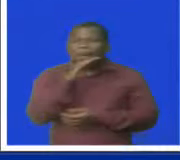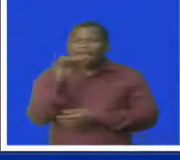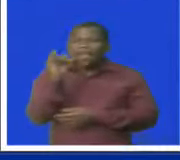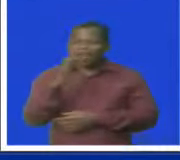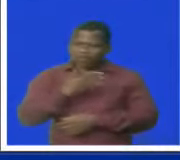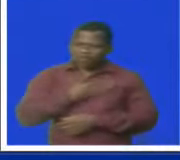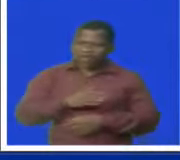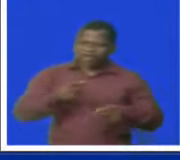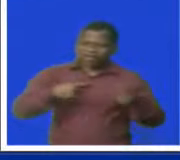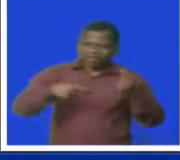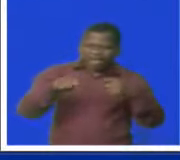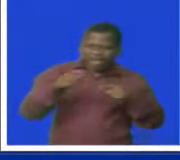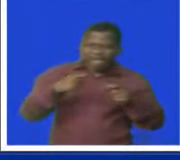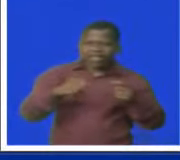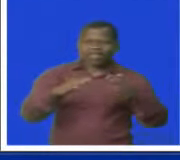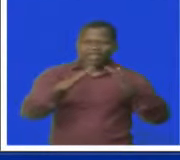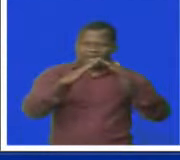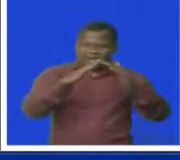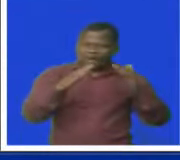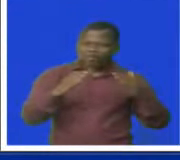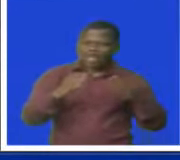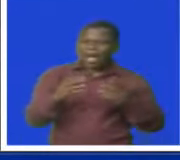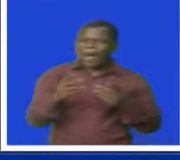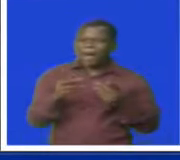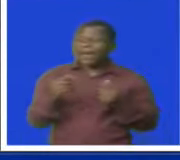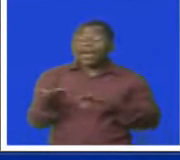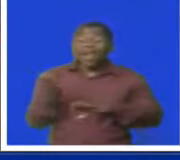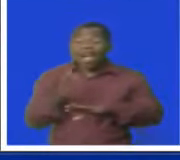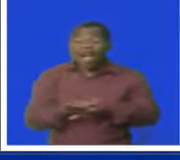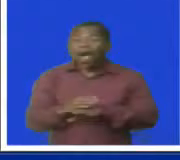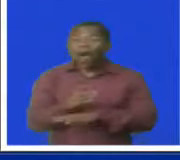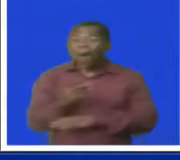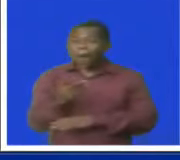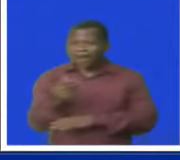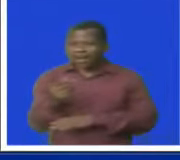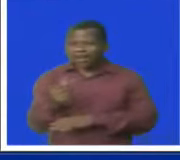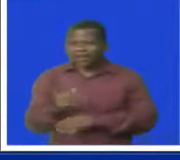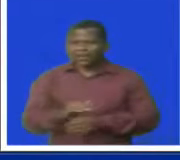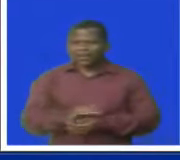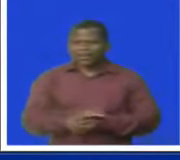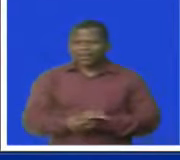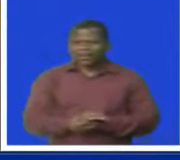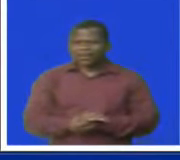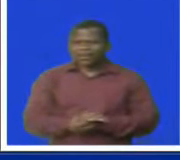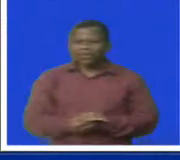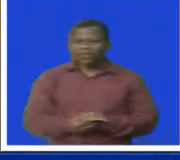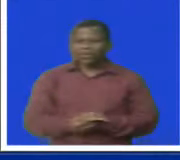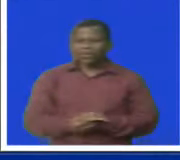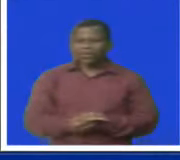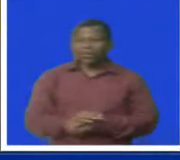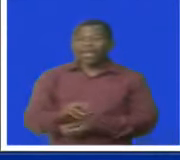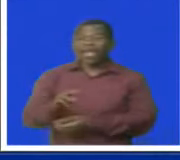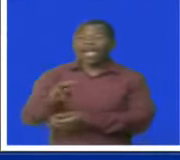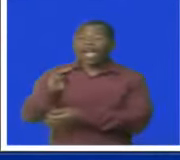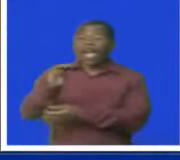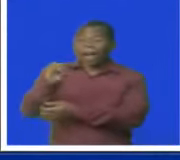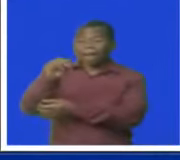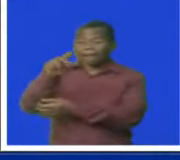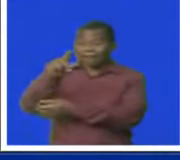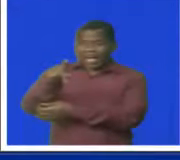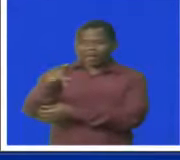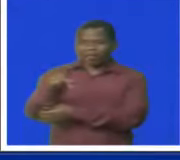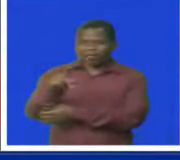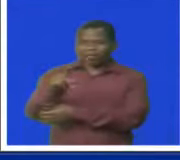report asikwazanga, asinayo yonke i-capacity yokwenza. If it was in our powers. Emalunga ePhalamende abesayikhulumisa